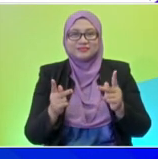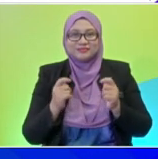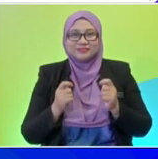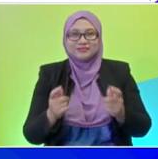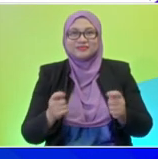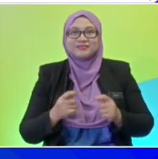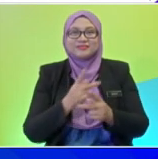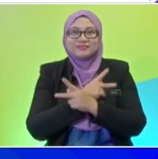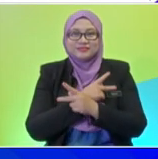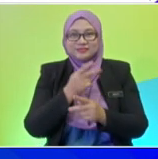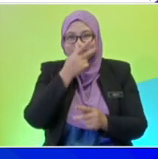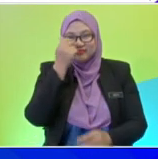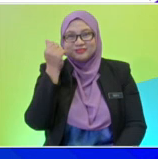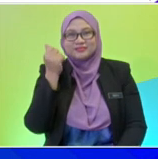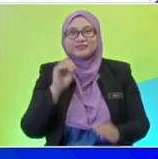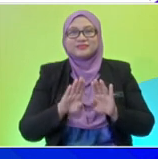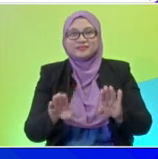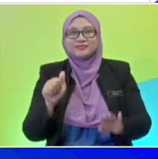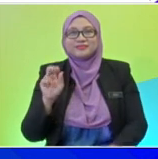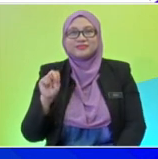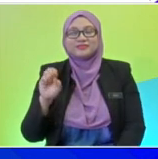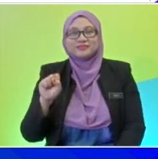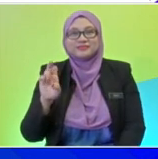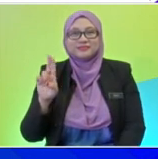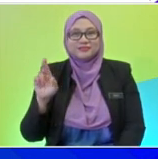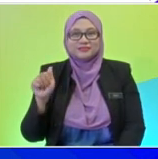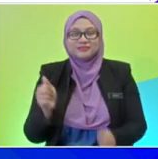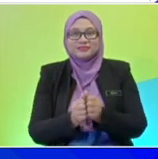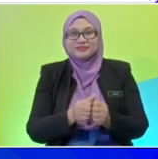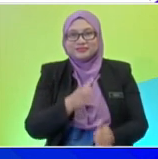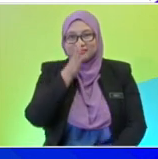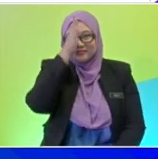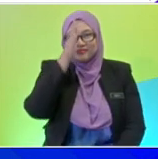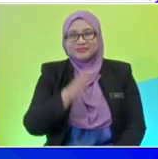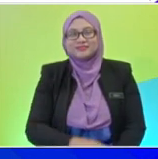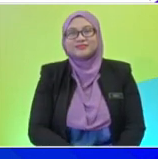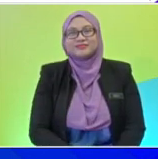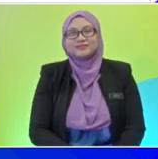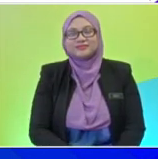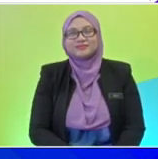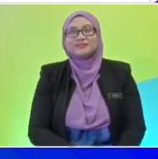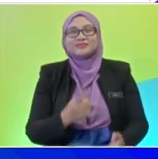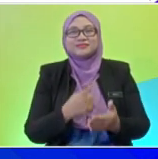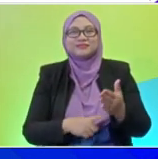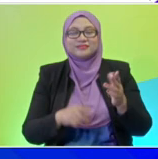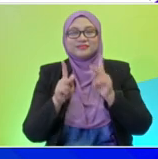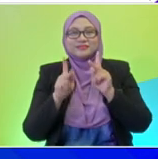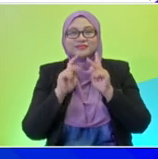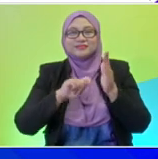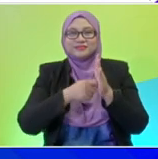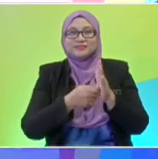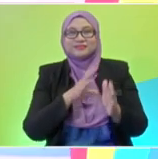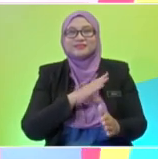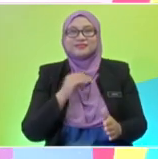ada kata kunci di situ oke Ada suatu kata kunci di situ apa kata kuncinya dan Apa nilai yang kita akan belajar Hari ini saya pernah jawab